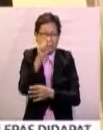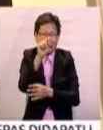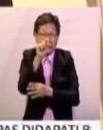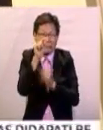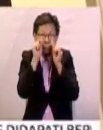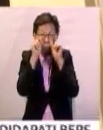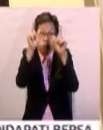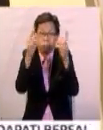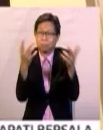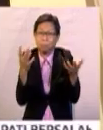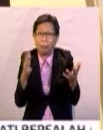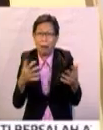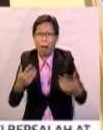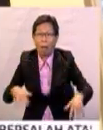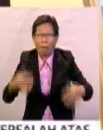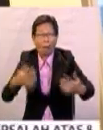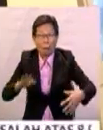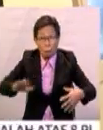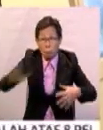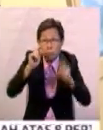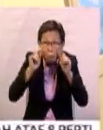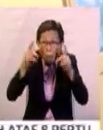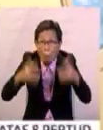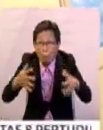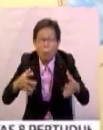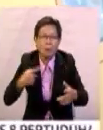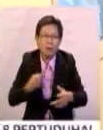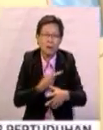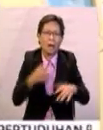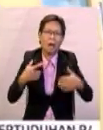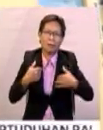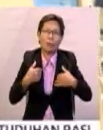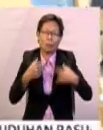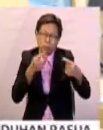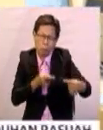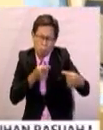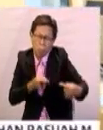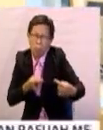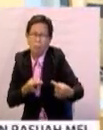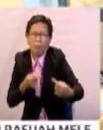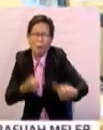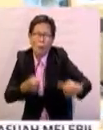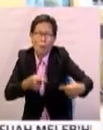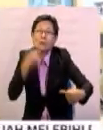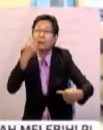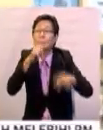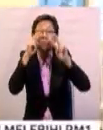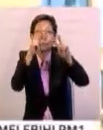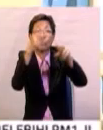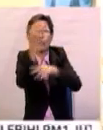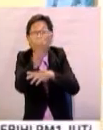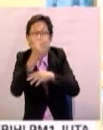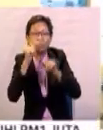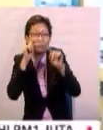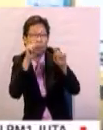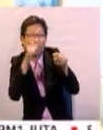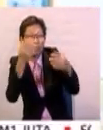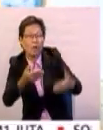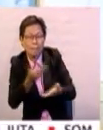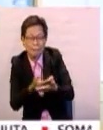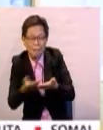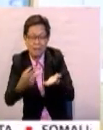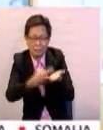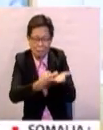lah. Tak tahulah orang terkejut ke terkejut. Di mana kita ada buat kontes kepada siapa yang menonton filem ini, dia beli